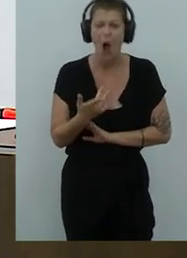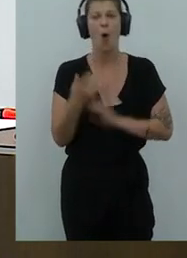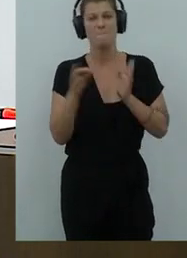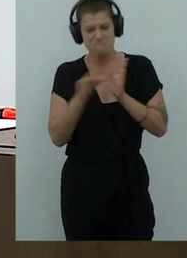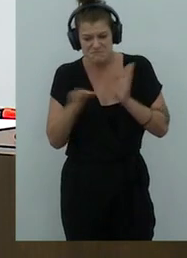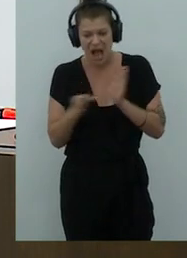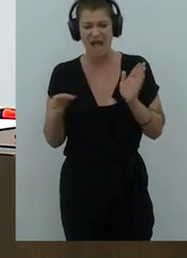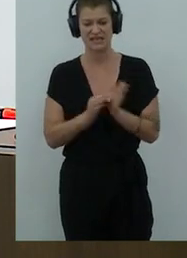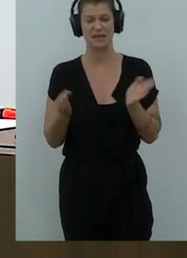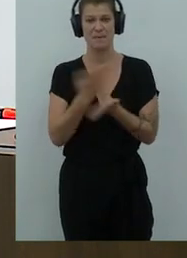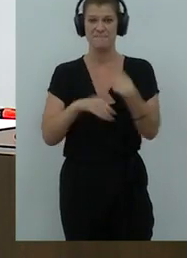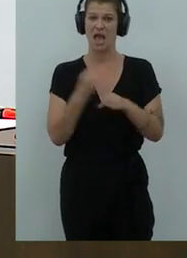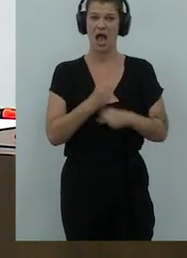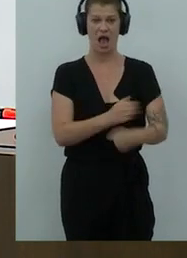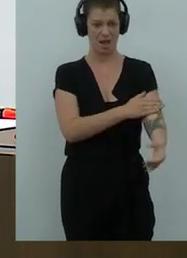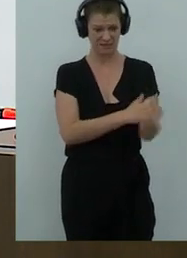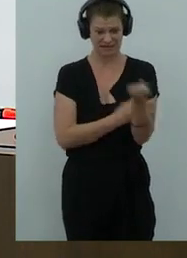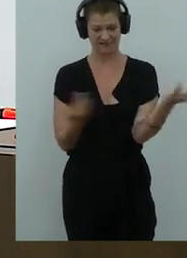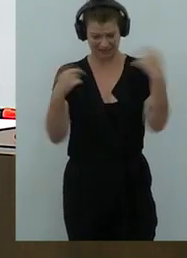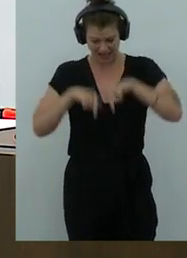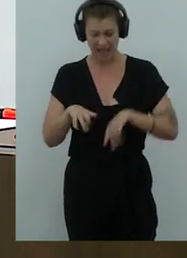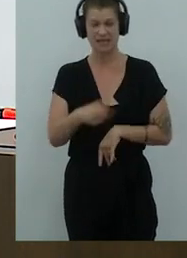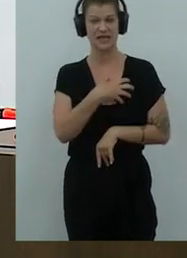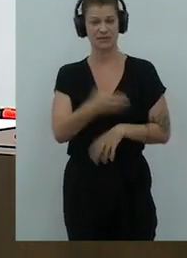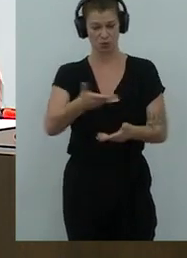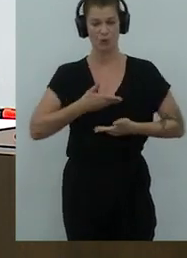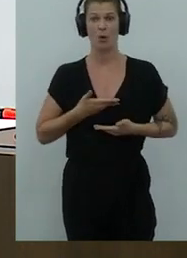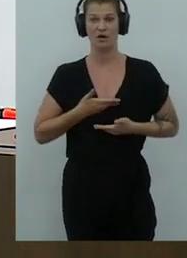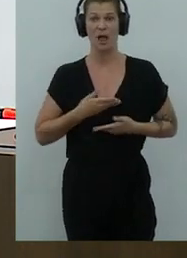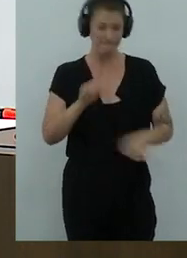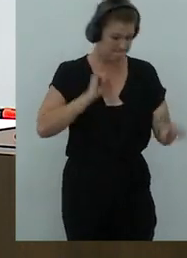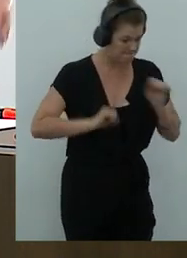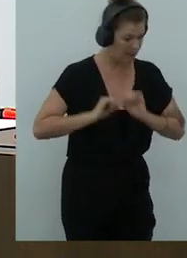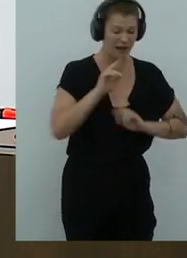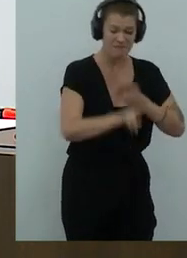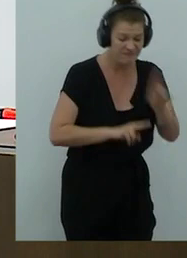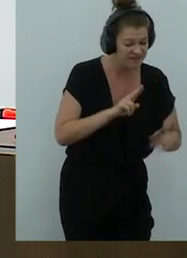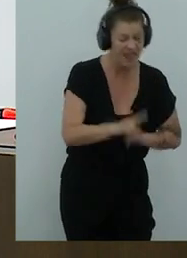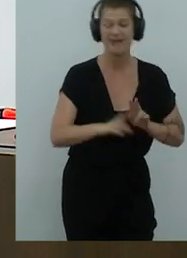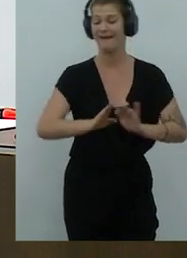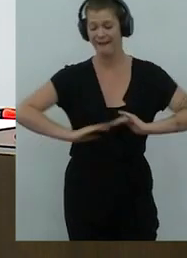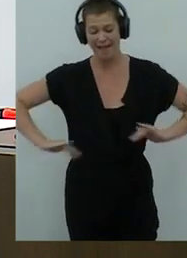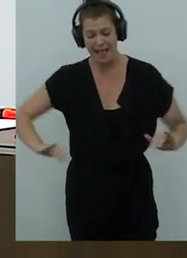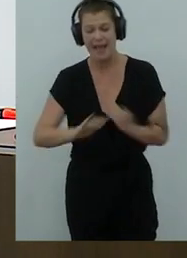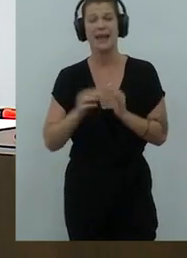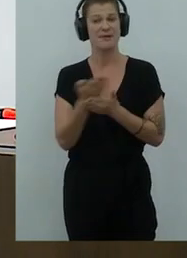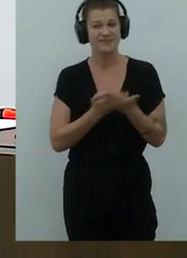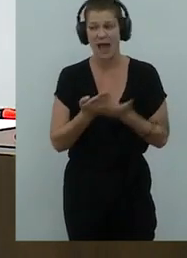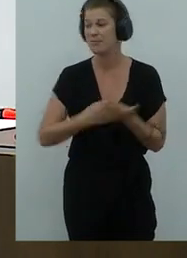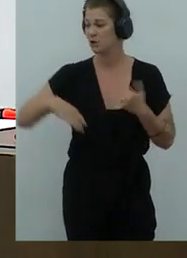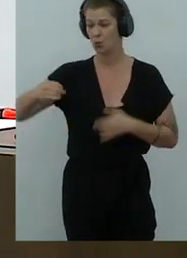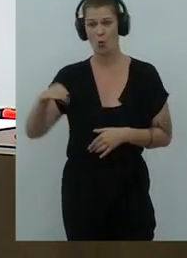konkreten Maßnahmen, wo sie doch nicht nur in der Pflege abgehen, sie gehen überall ab, in der Elementarbildung, beim OBUS, egal